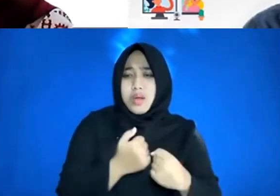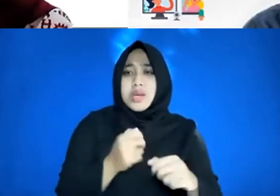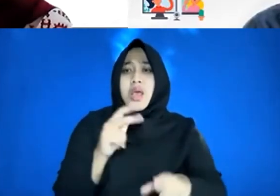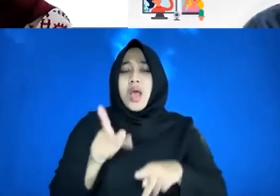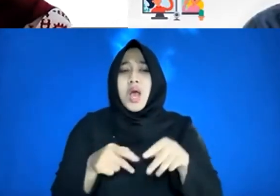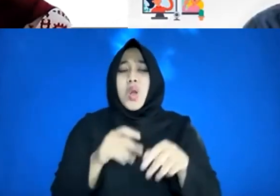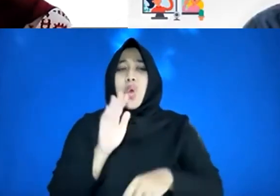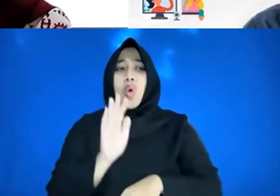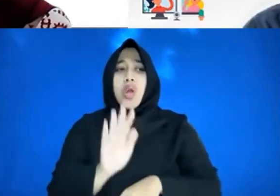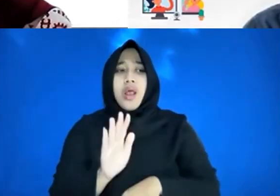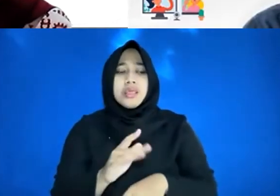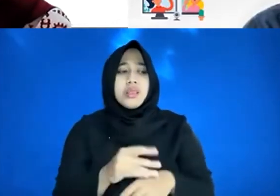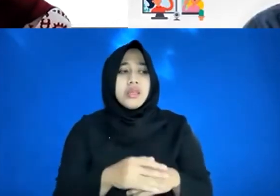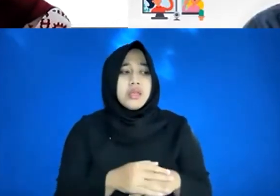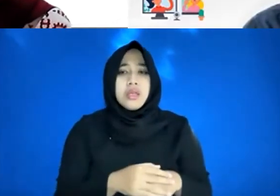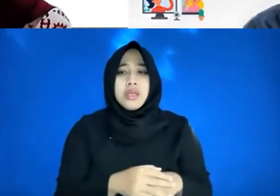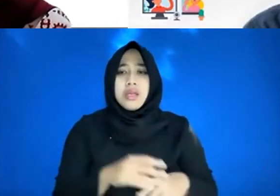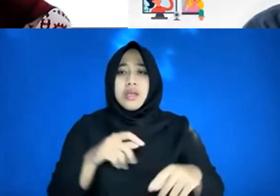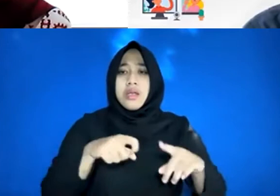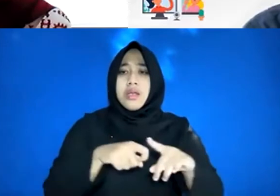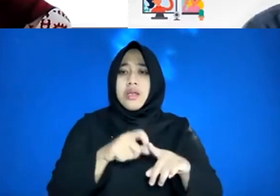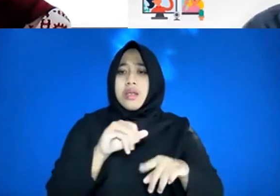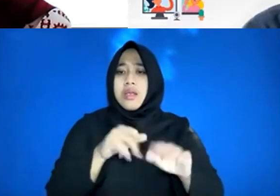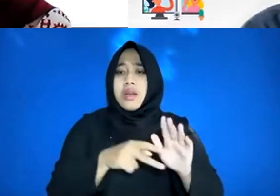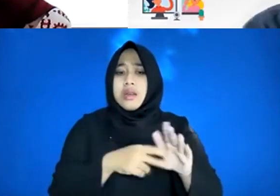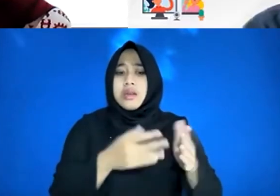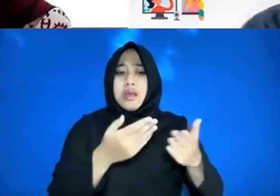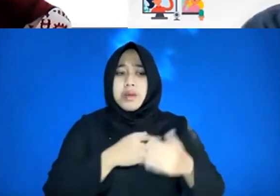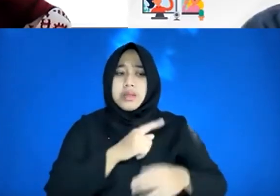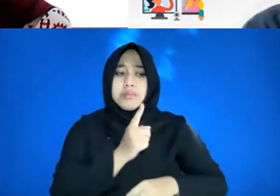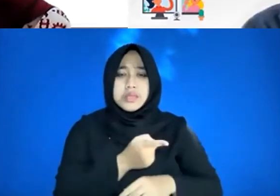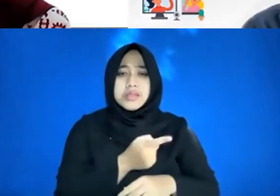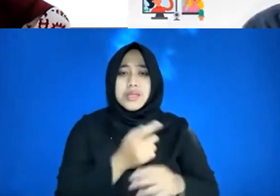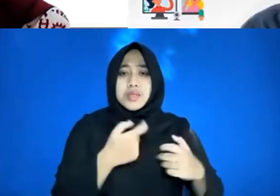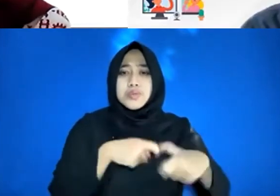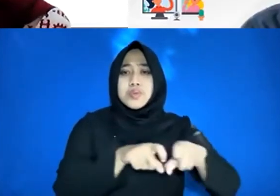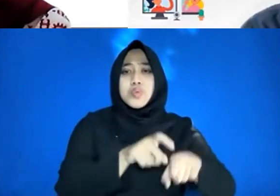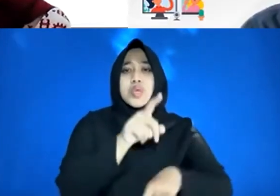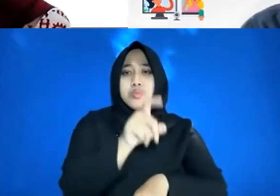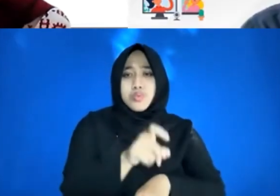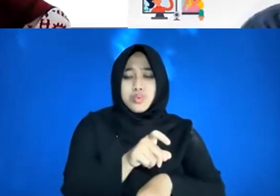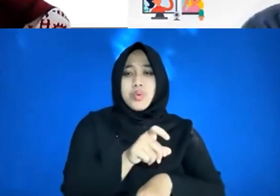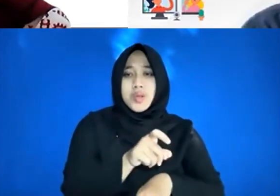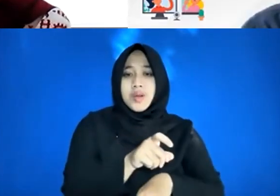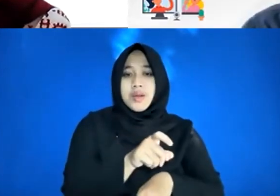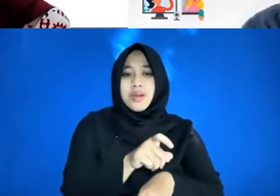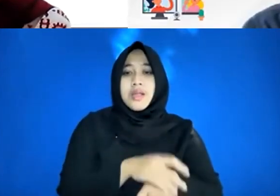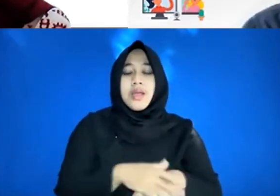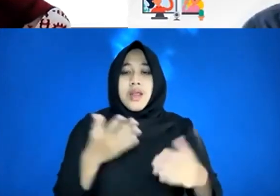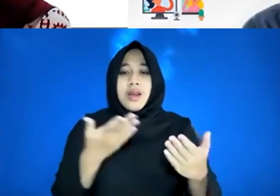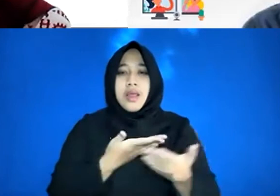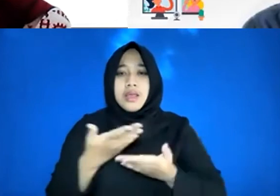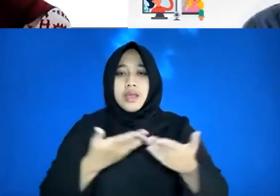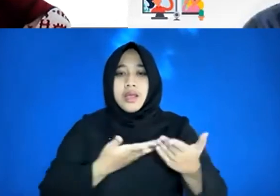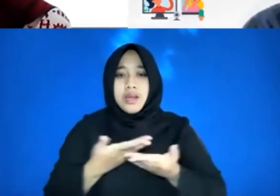seandainya bagi klien mereka dapat kepastian intervensi yang sesuai dengan kebutuhan sekaligus layanan